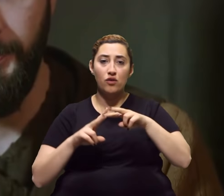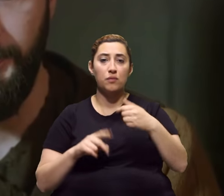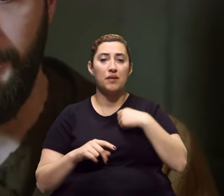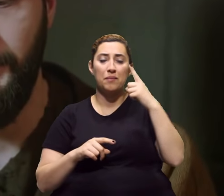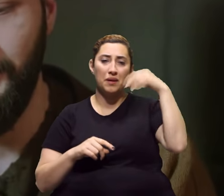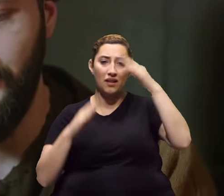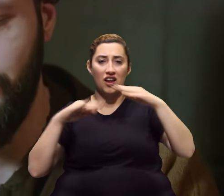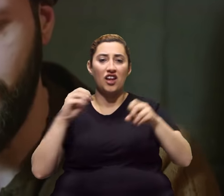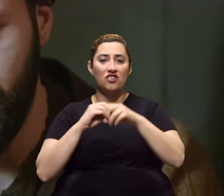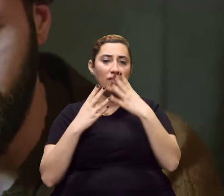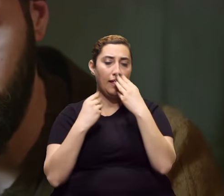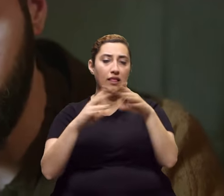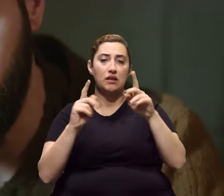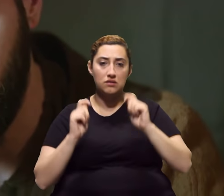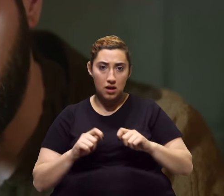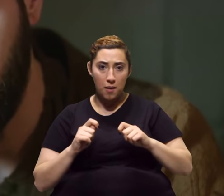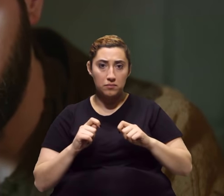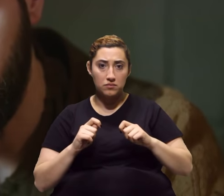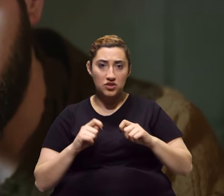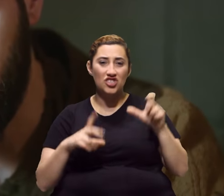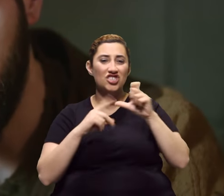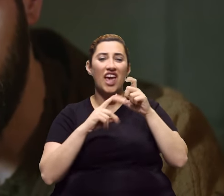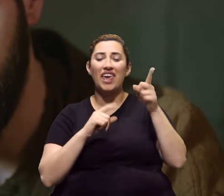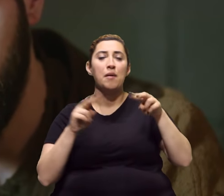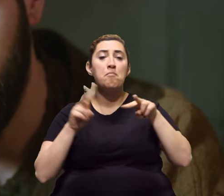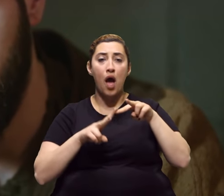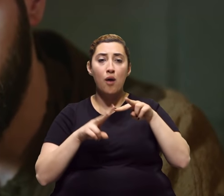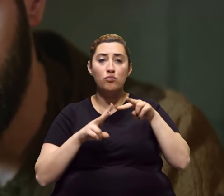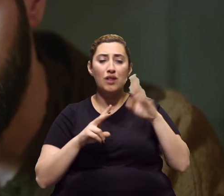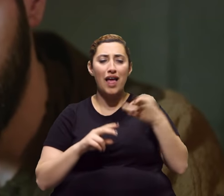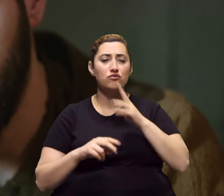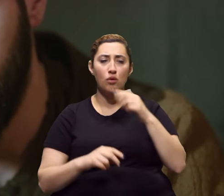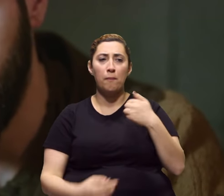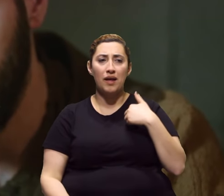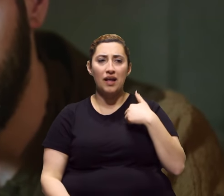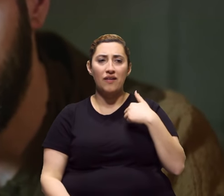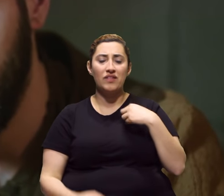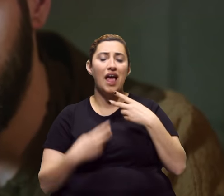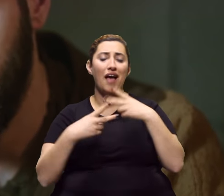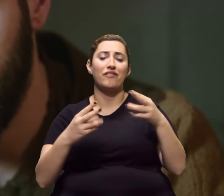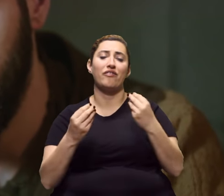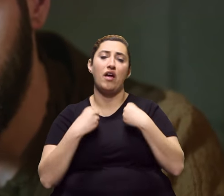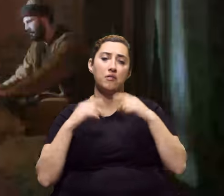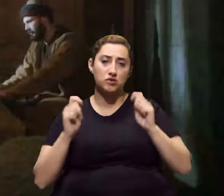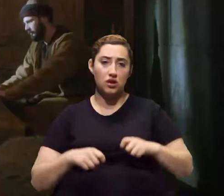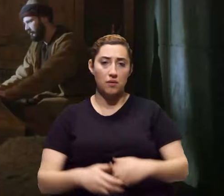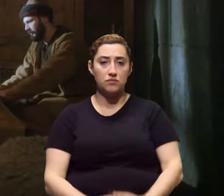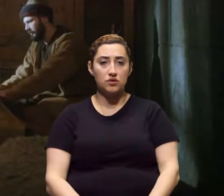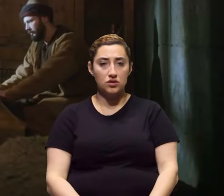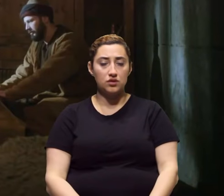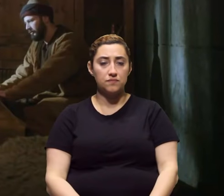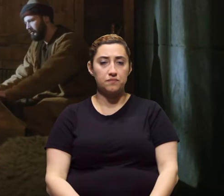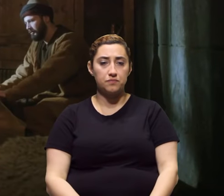beni bir dergaha armağan etmiş. Şeyh Mahmut da en son beni azat edivermiş. Genç bir adam rahlede